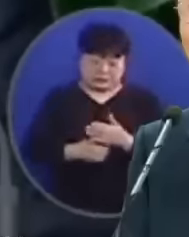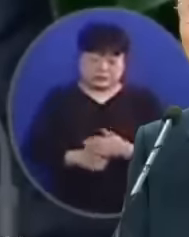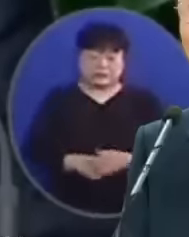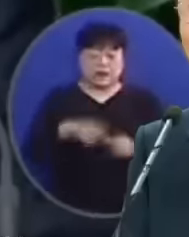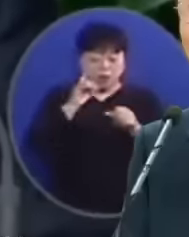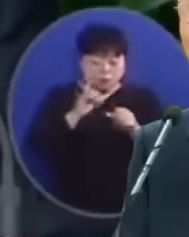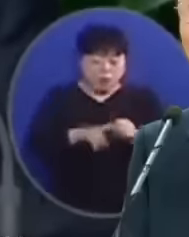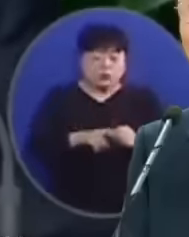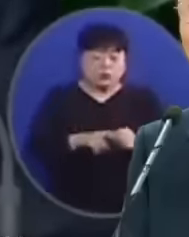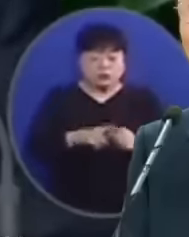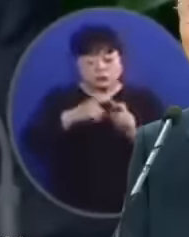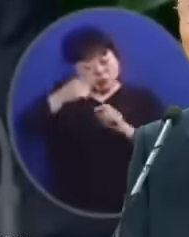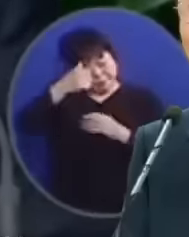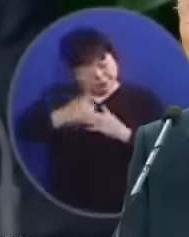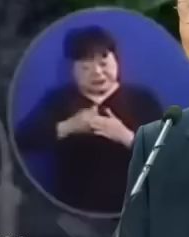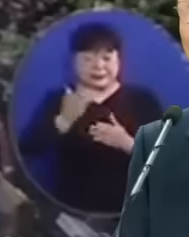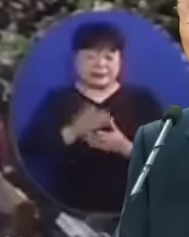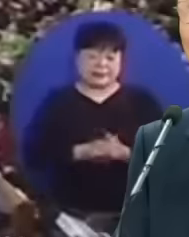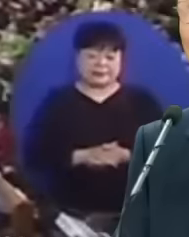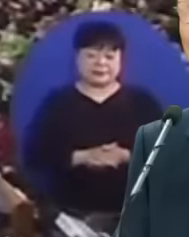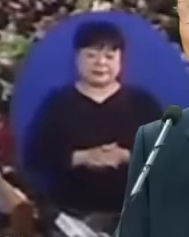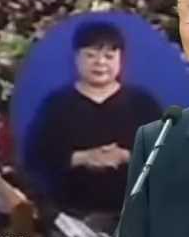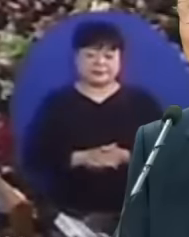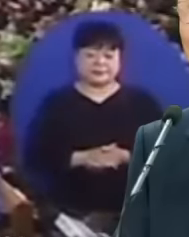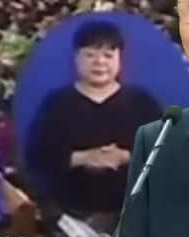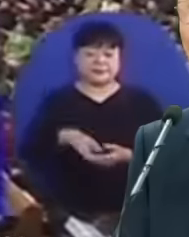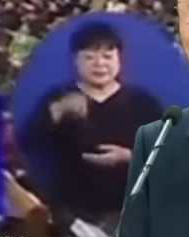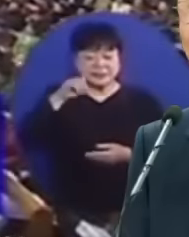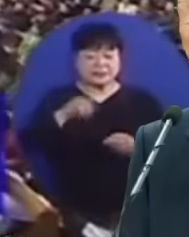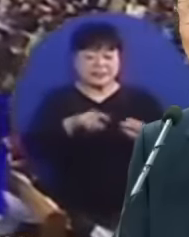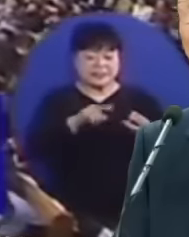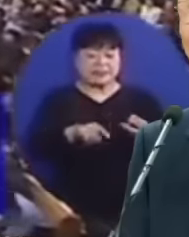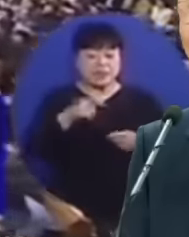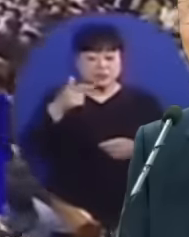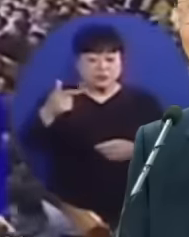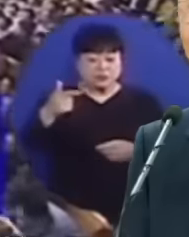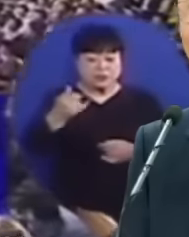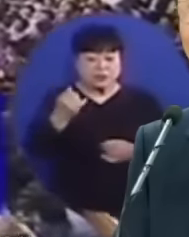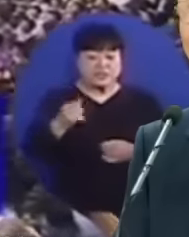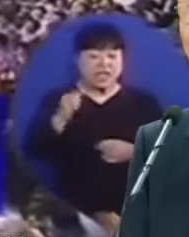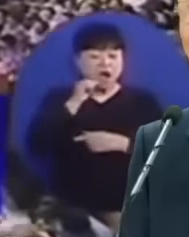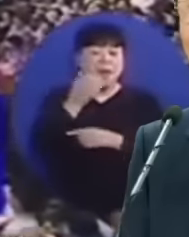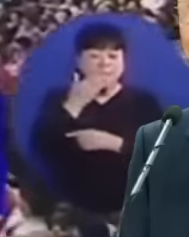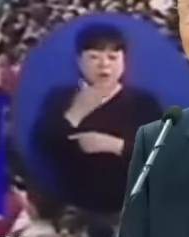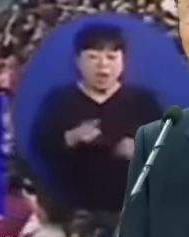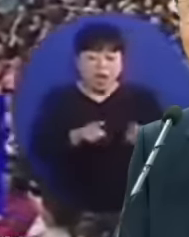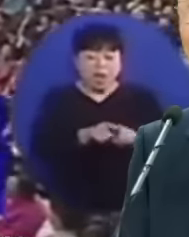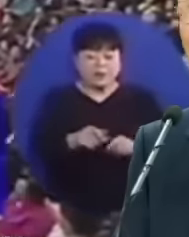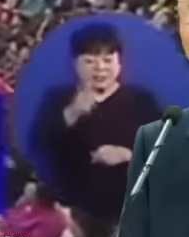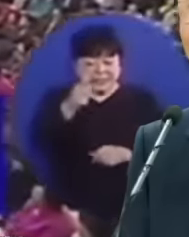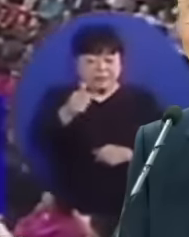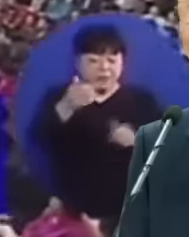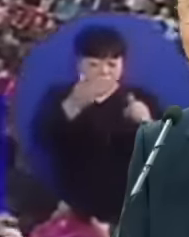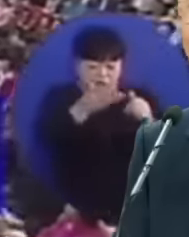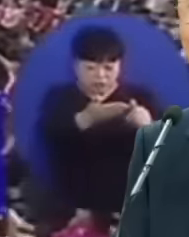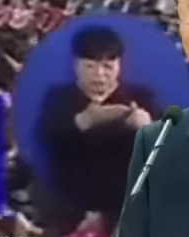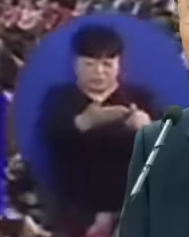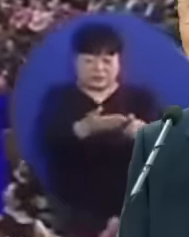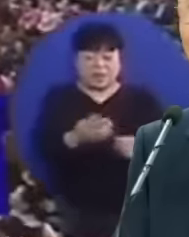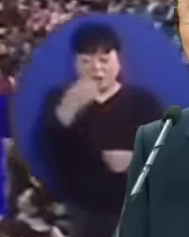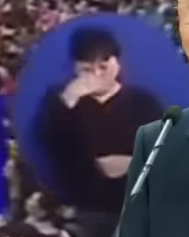목적이 내게 끌려오는 것입니다. 창세기 3장 6절에 여자가 그 열매를 따먹고 자기와 함께 있는 남편에게도 주매